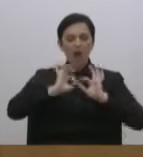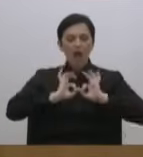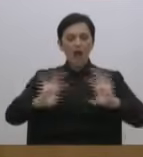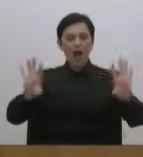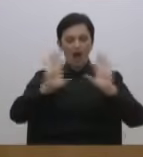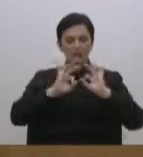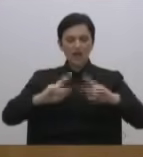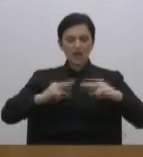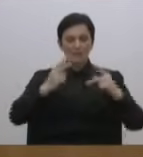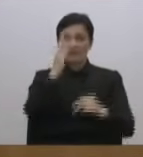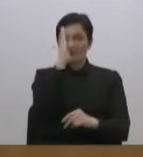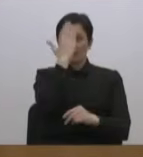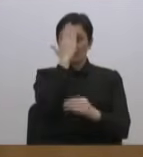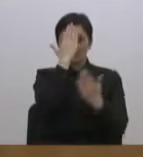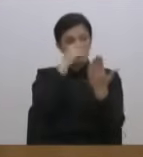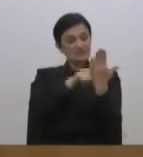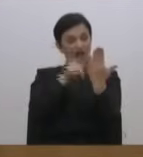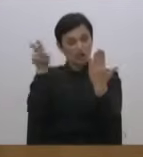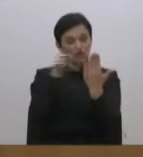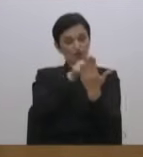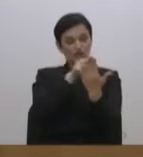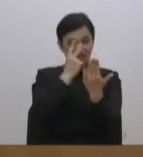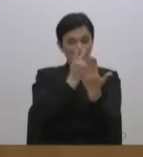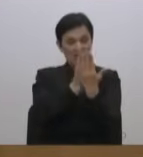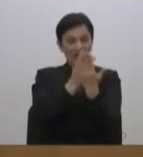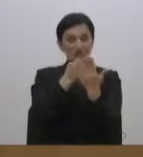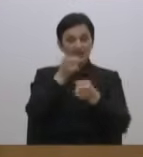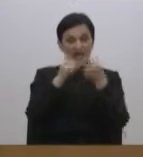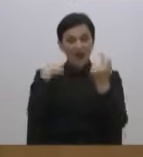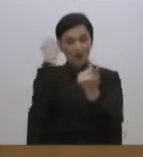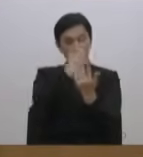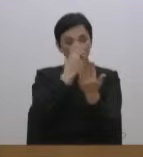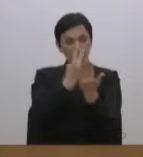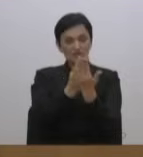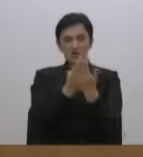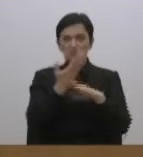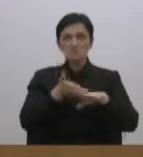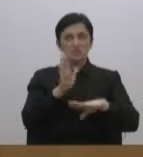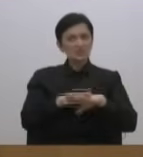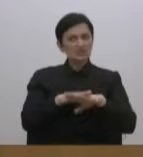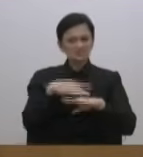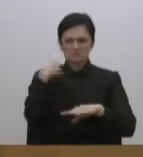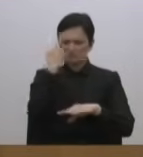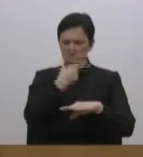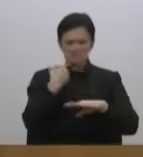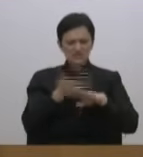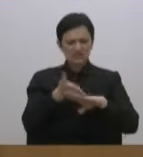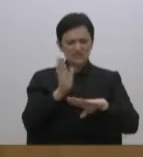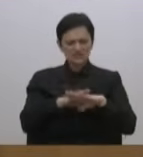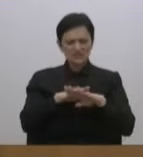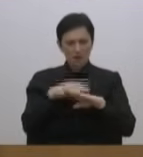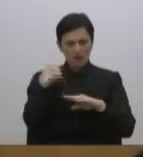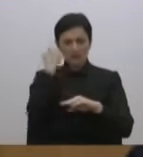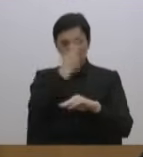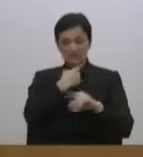კეცით აქ და სარკეში მართლა ჩაიხედეთ და დაინახავთ რეალურ სახეს თქვენსას, ძალიან მძიმე სახეს, ძალიან მძიმე სახეს